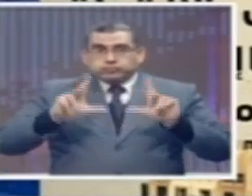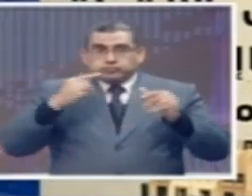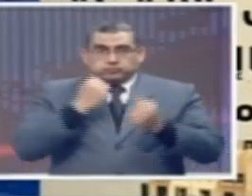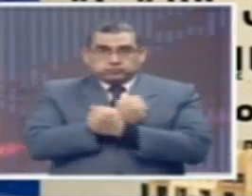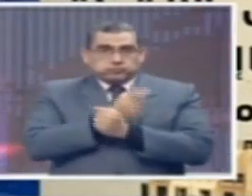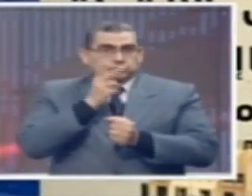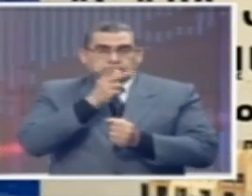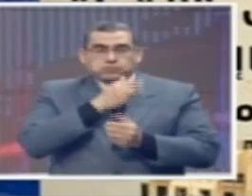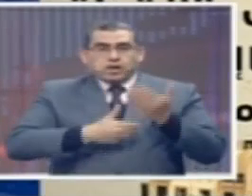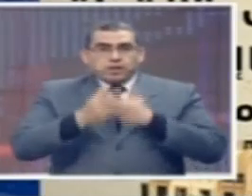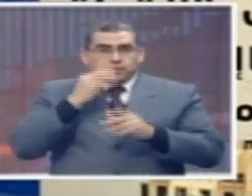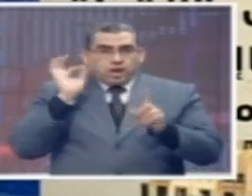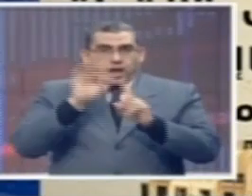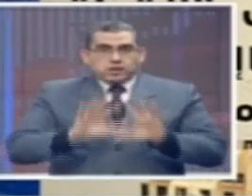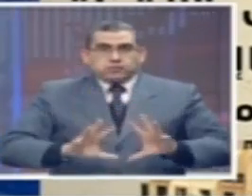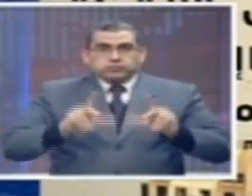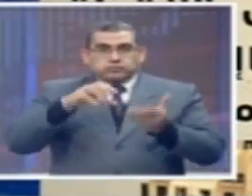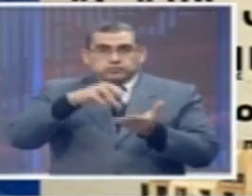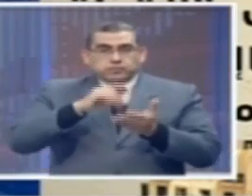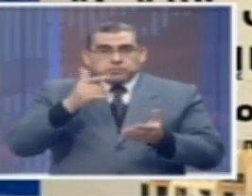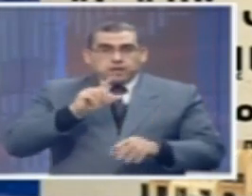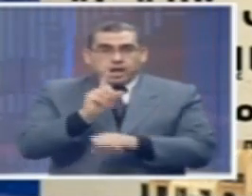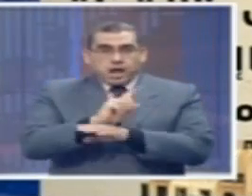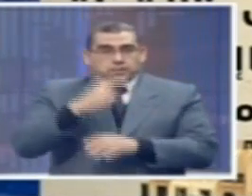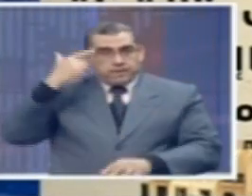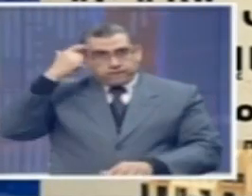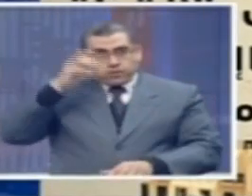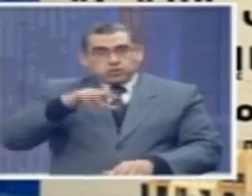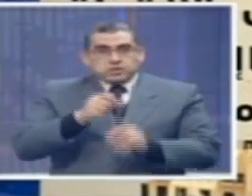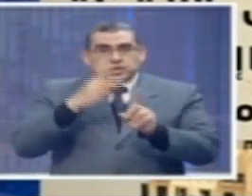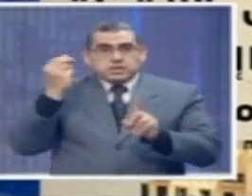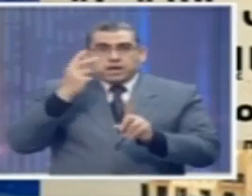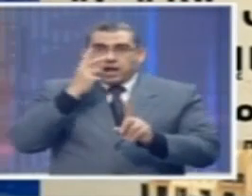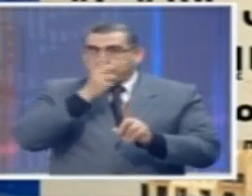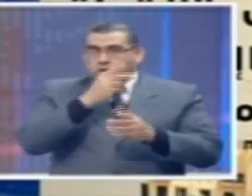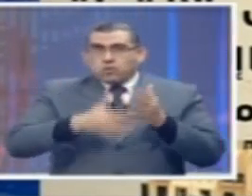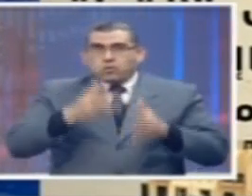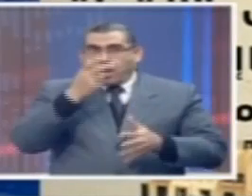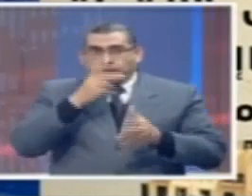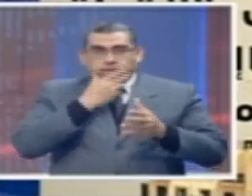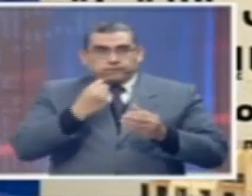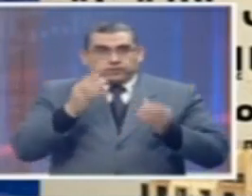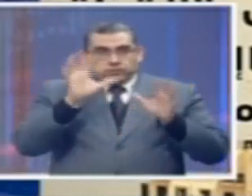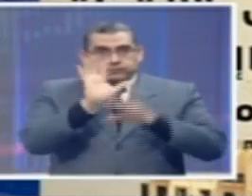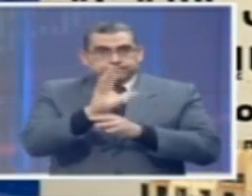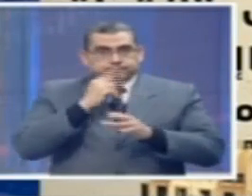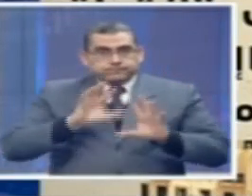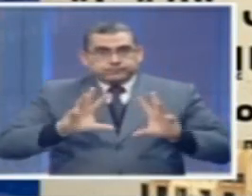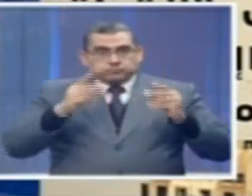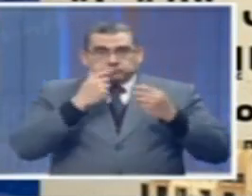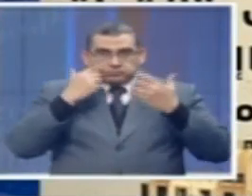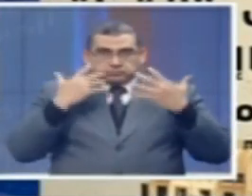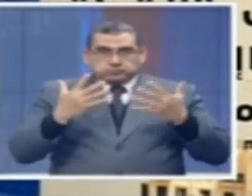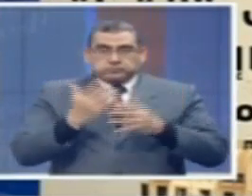خطة تستهدف تطوير منطقة وسط البلد لترويج السياحة التراثية والتاريخية بها وإعادتها